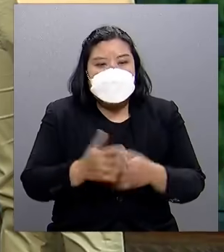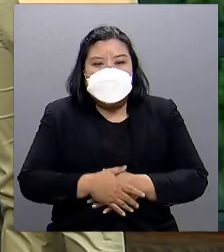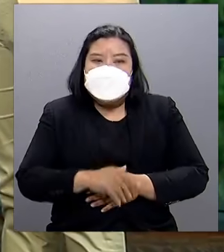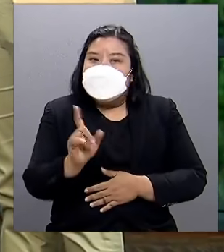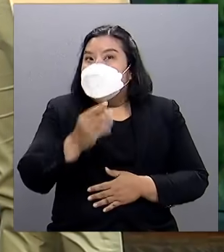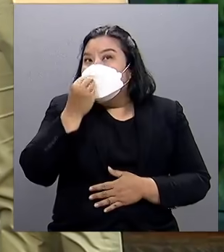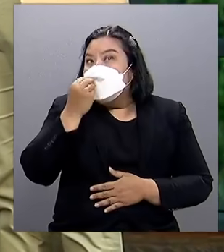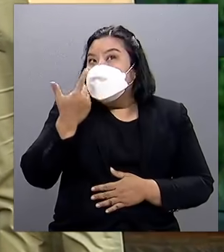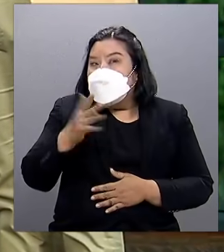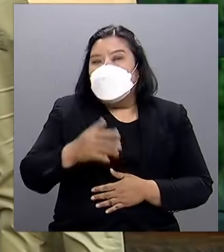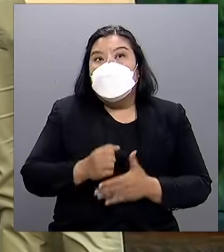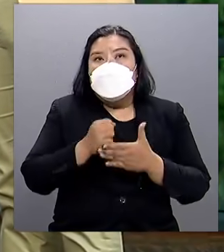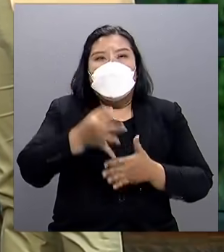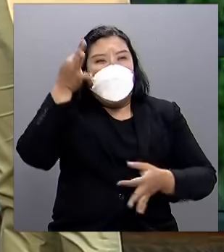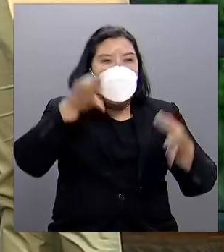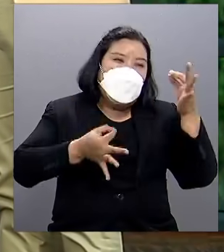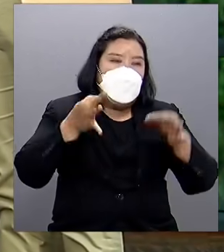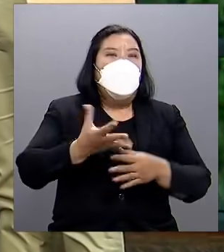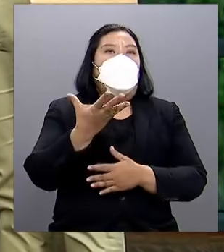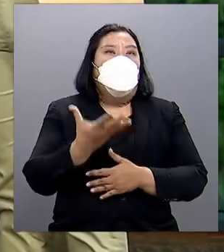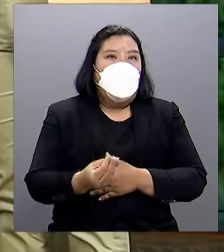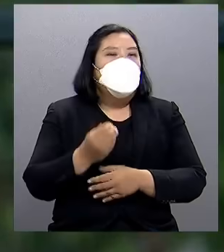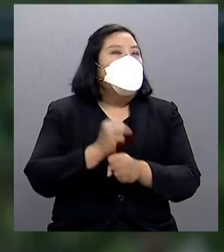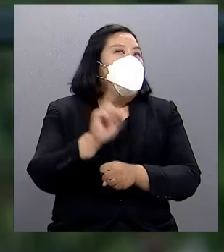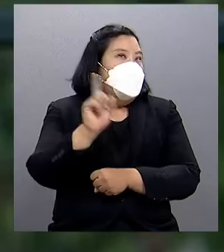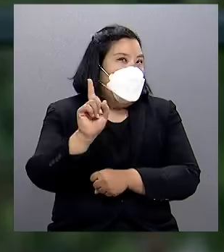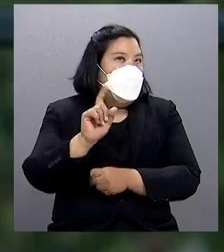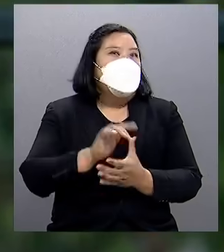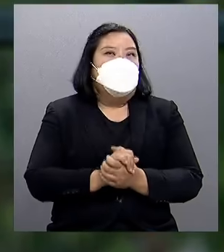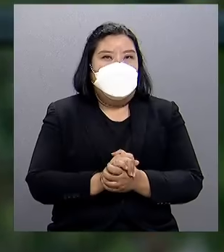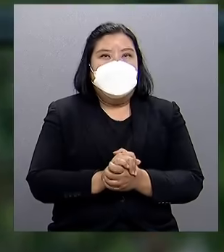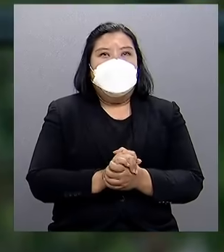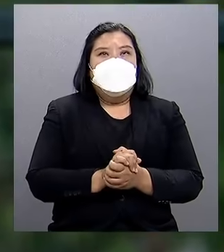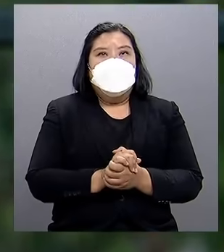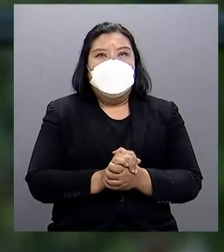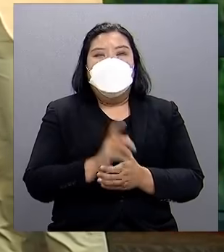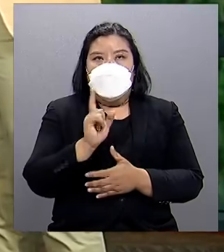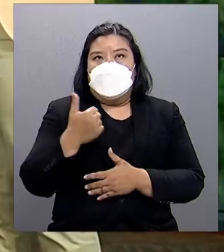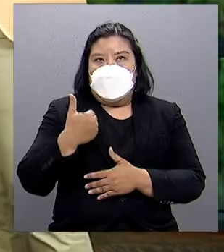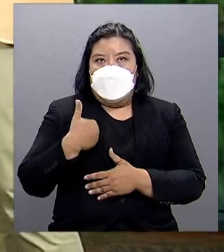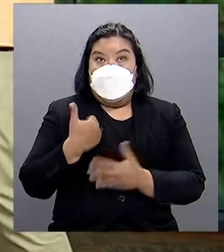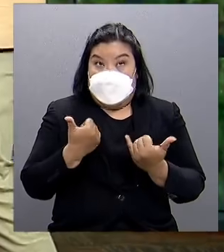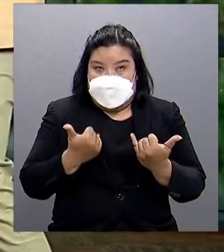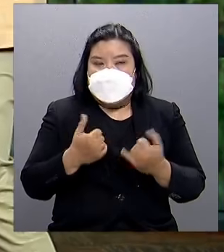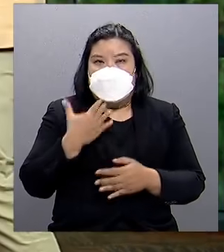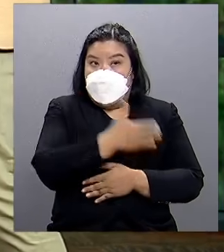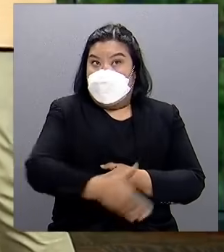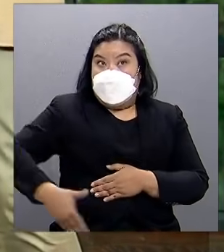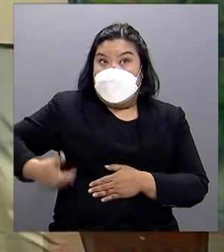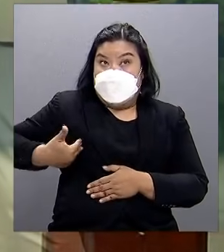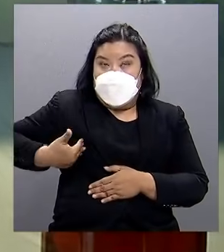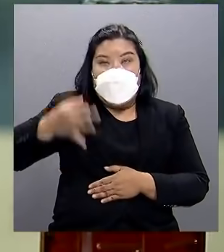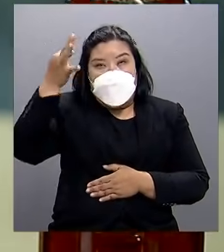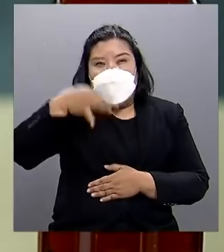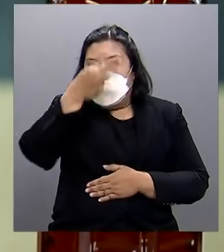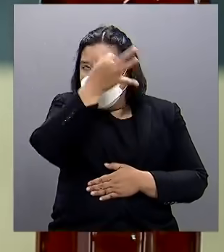ดีขึ้นเป็นการส่งเสริมนะคะมีอาหารประเภทไหนบ้าง เราเน้นเรื่องของการเผาผลาญไขมันในร่างกายเนาะเรื่องของอาหารที่ช่วยเบิร์นอย่างแรกเลย